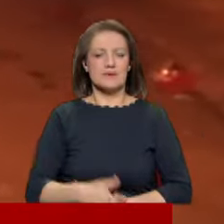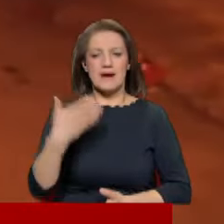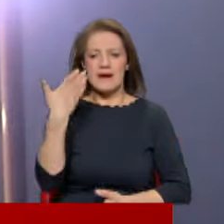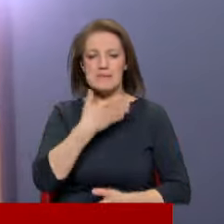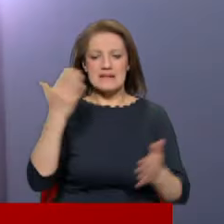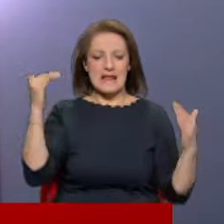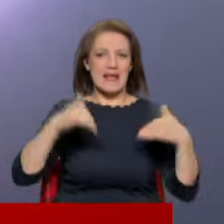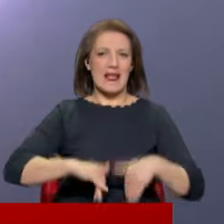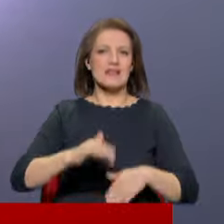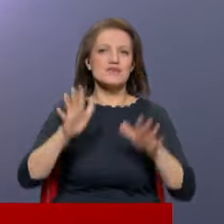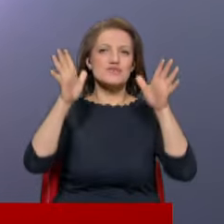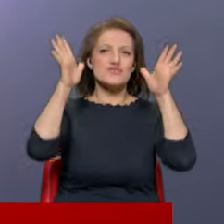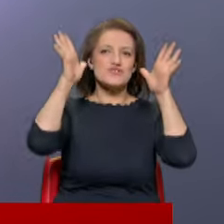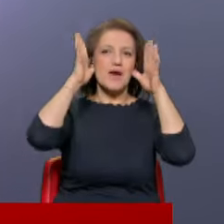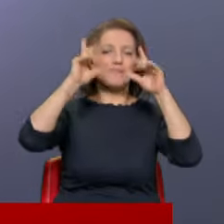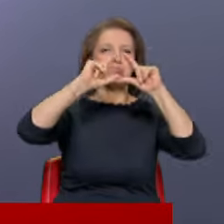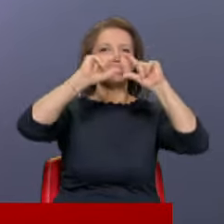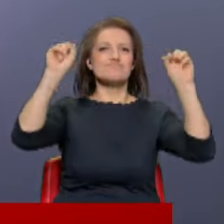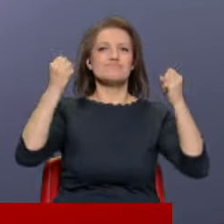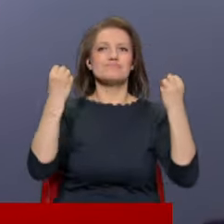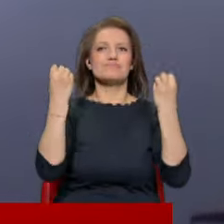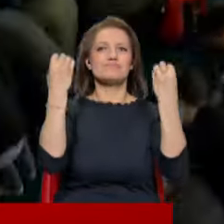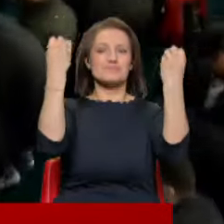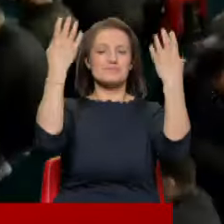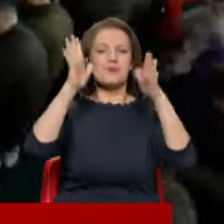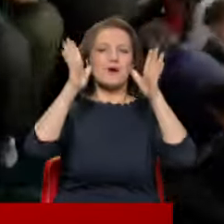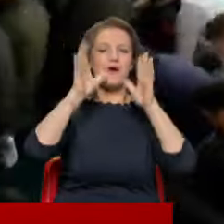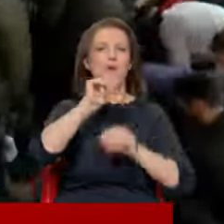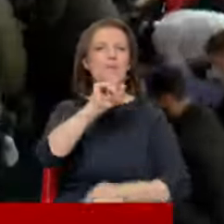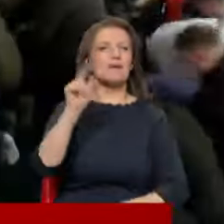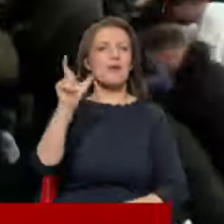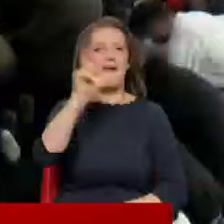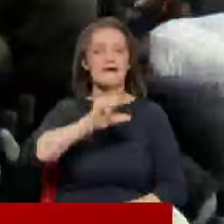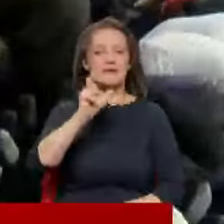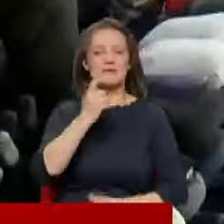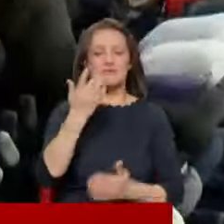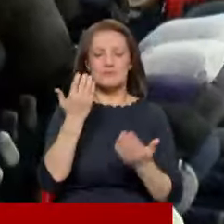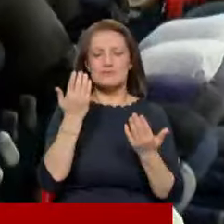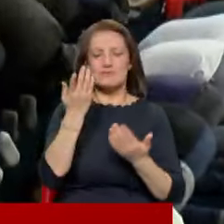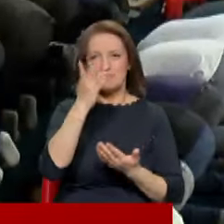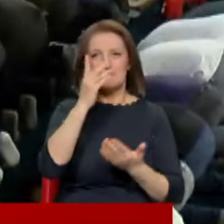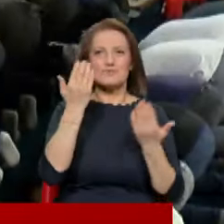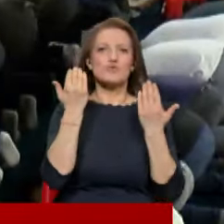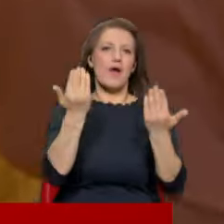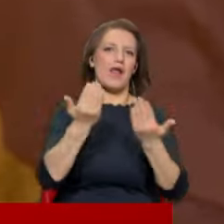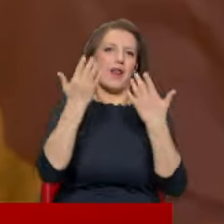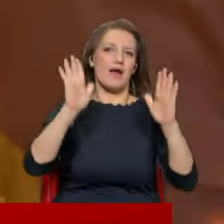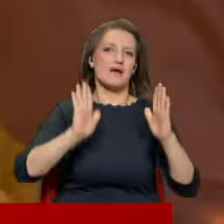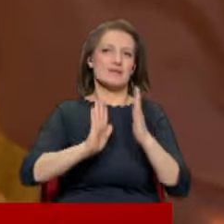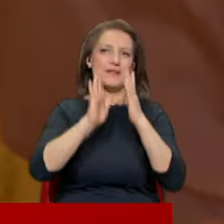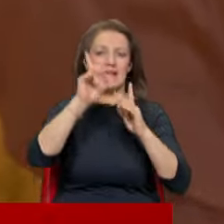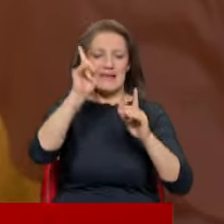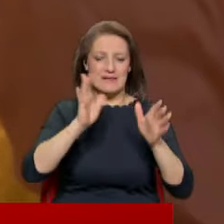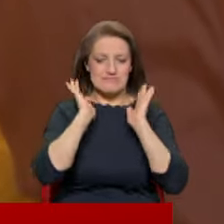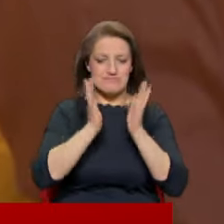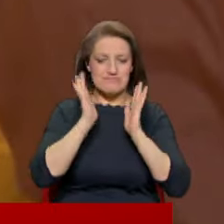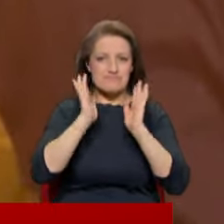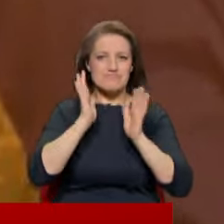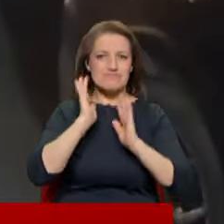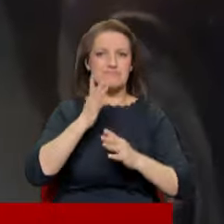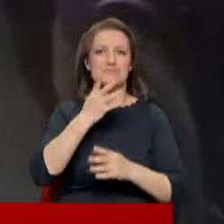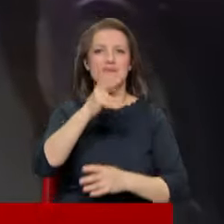Ramazan geldi, camilerin mahyaları yandı. 11 ayın sultanı dualarla karşılandı. İlk teravih namazıyla camiler doldu,